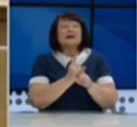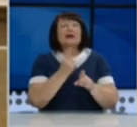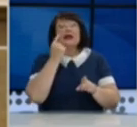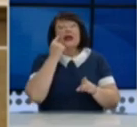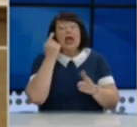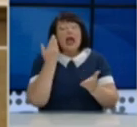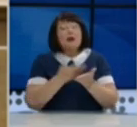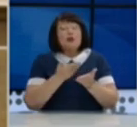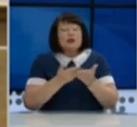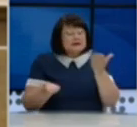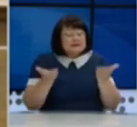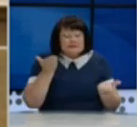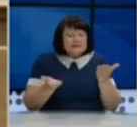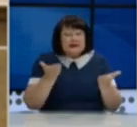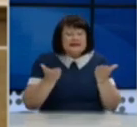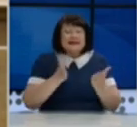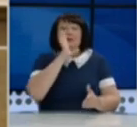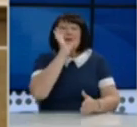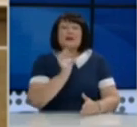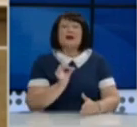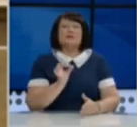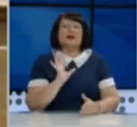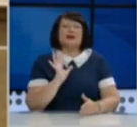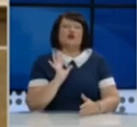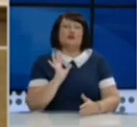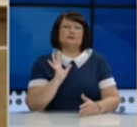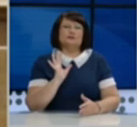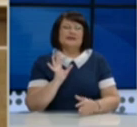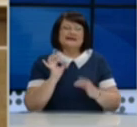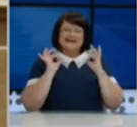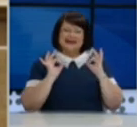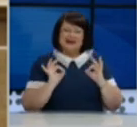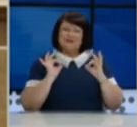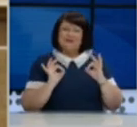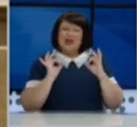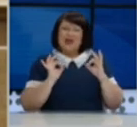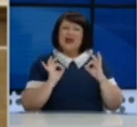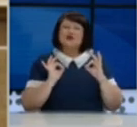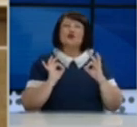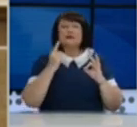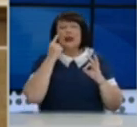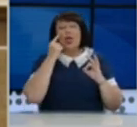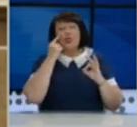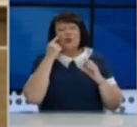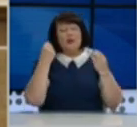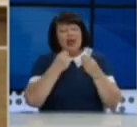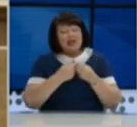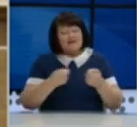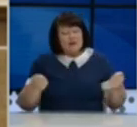δοκιμασμένες στη ζυγαριά του αληθινού, του συγκεκριμένου, του δοκιμασμένου, του